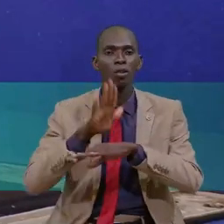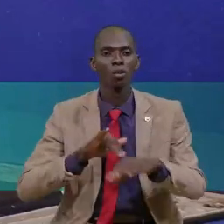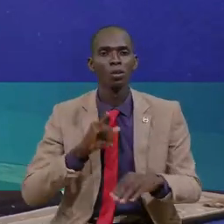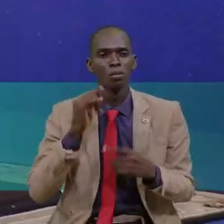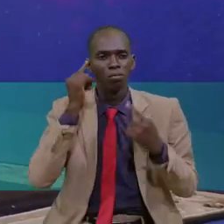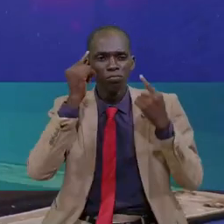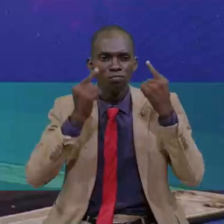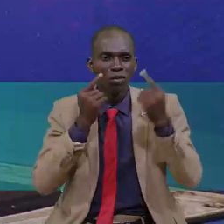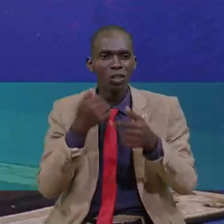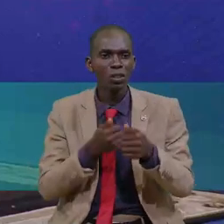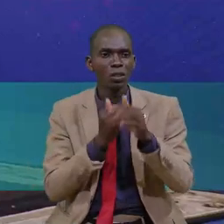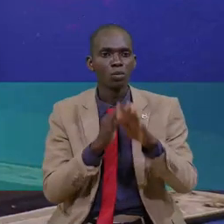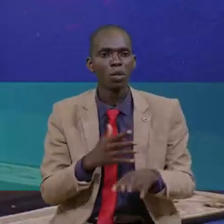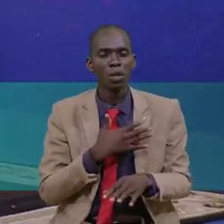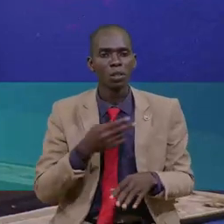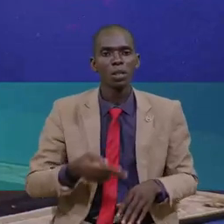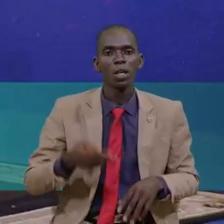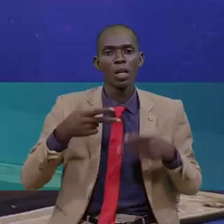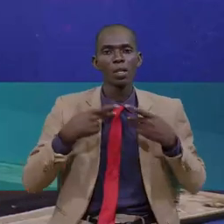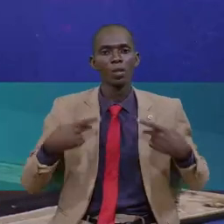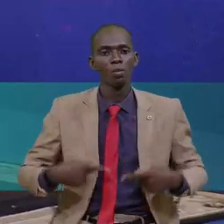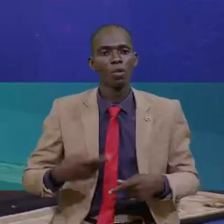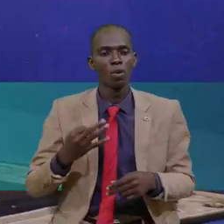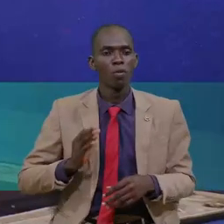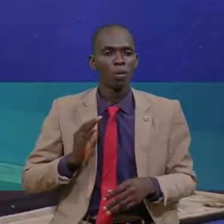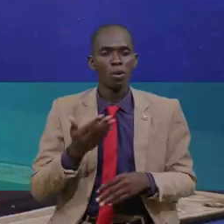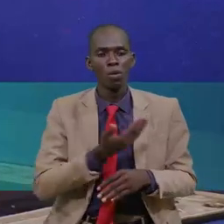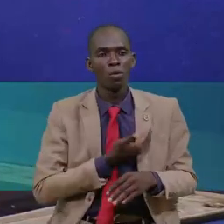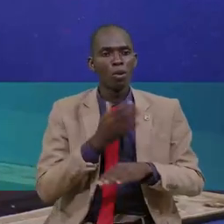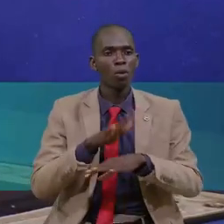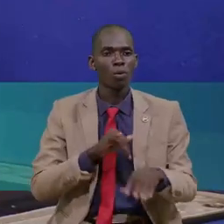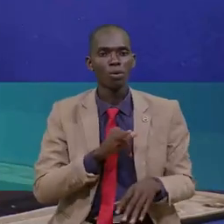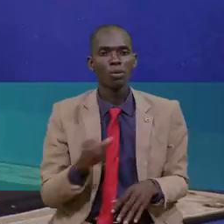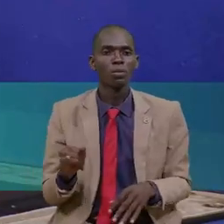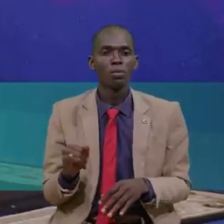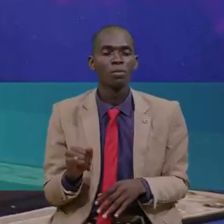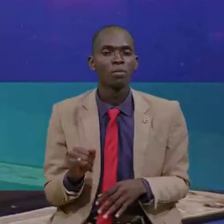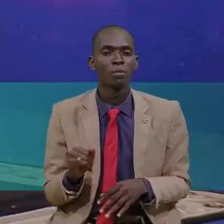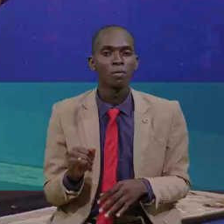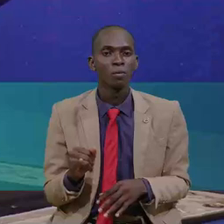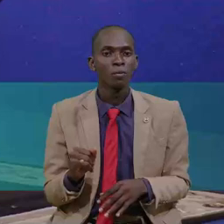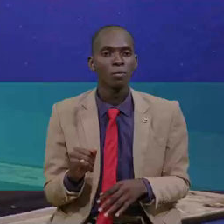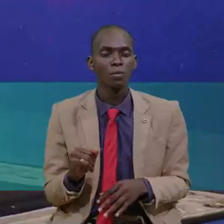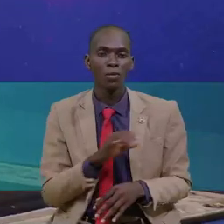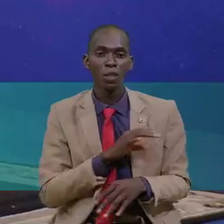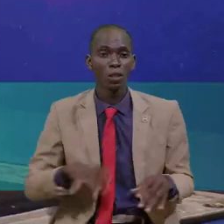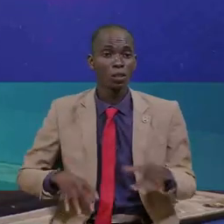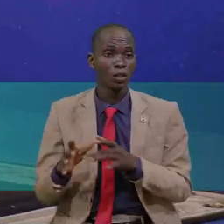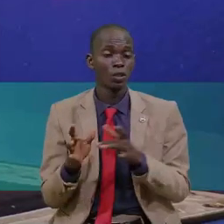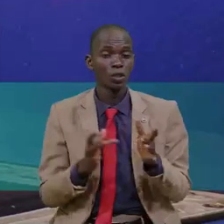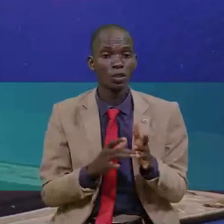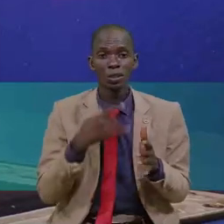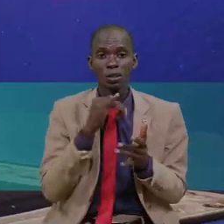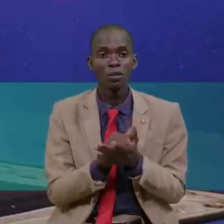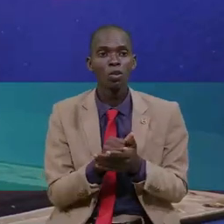souverain sacrificateur de la foi que nous professons. Jésus-Christ, verset 2. Verset 2. Jésus